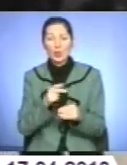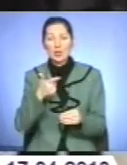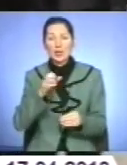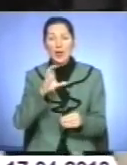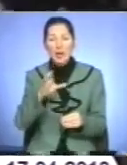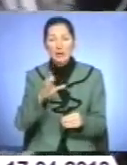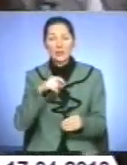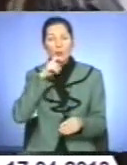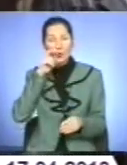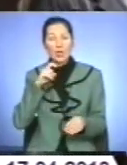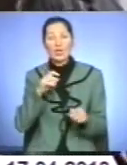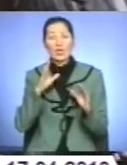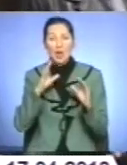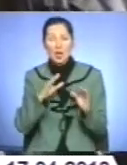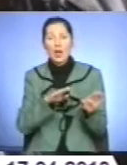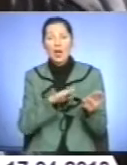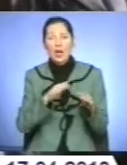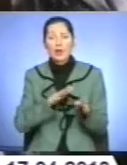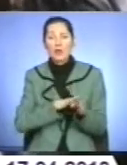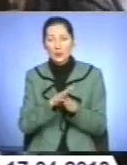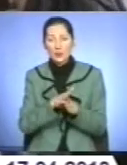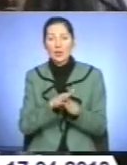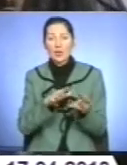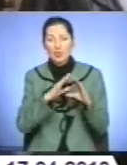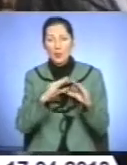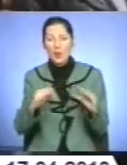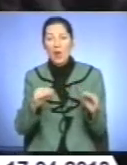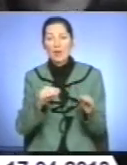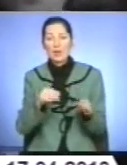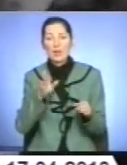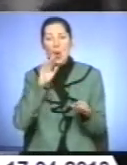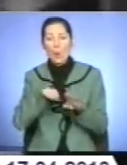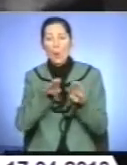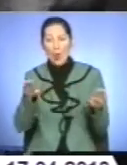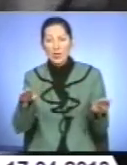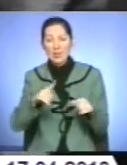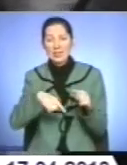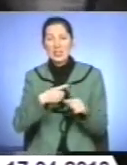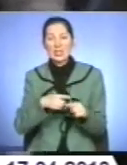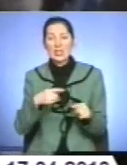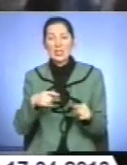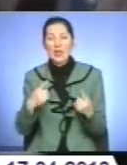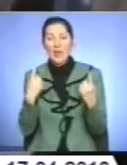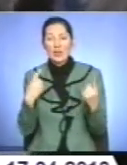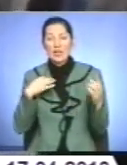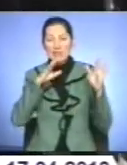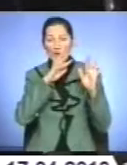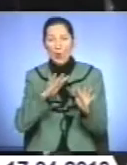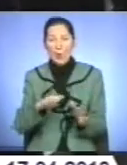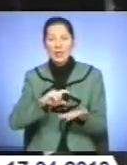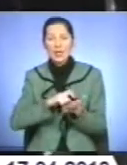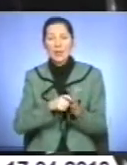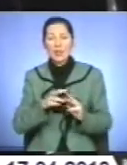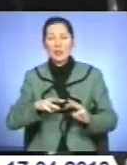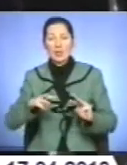з повенями. Під час інспектування роботи Київської ГЕС очільник уряду запевнив, через аномальні снігопади Кабмін завчасно підготувався